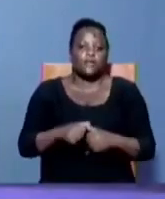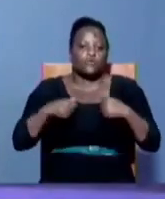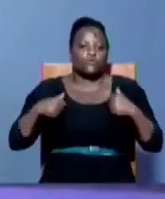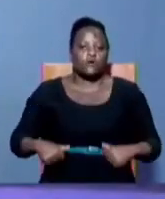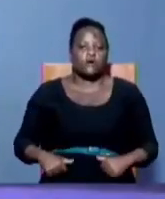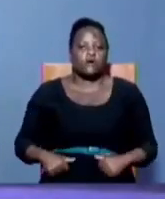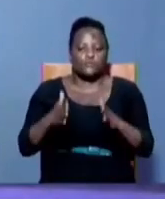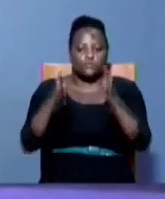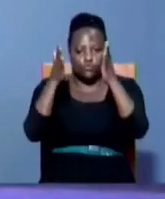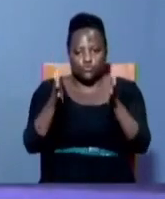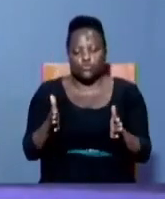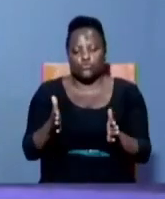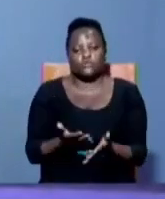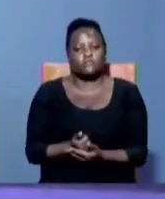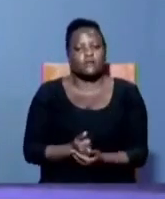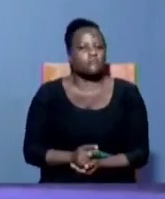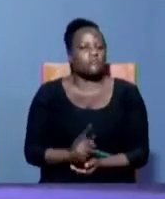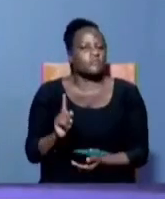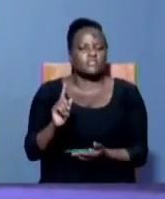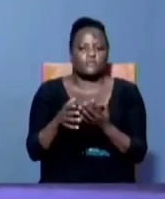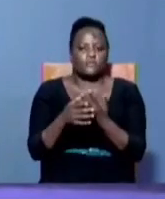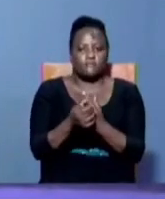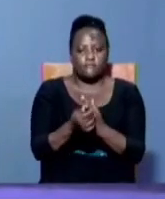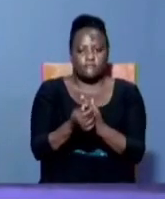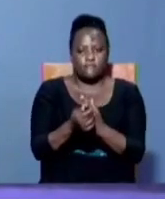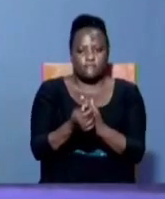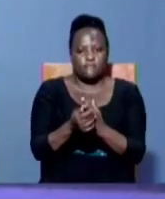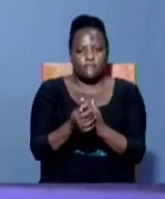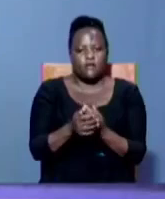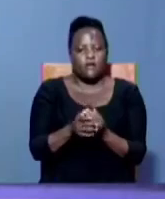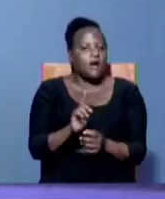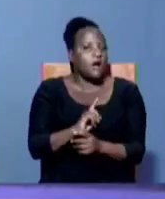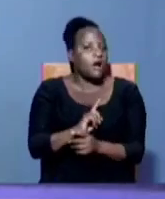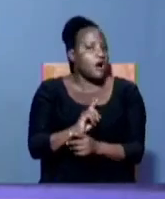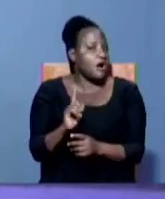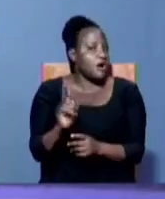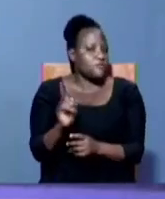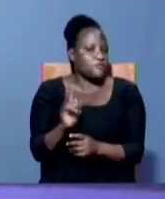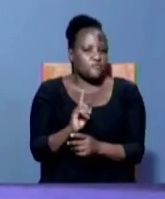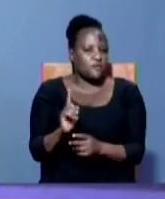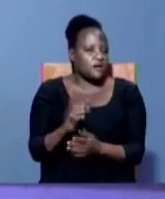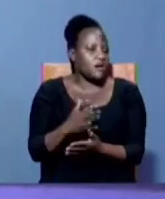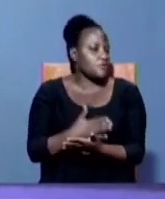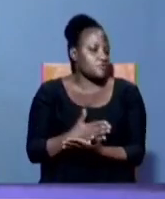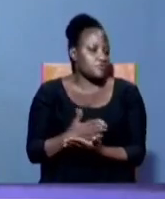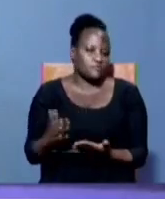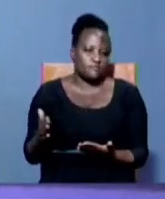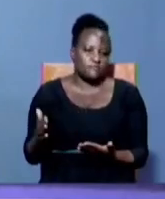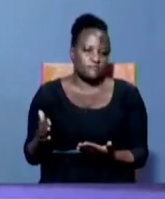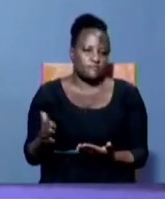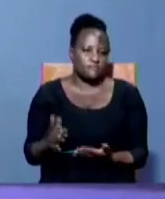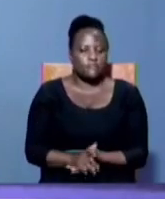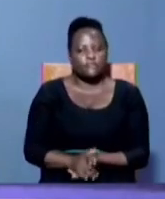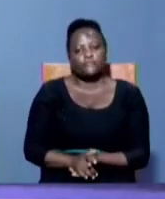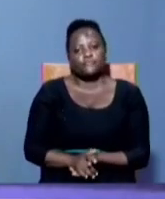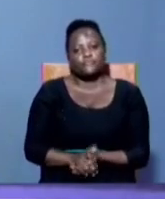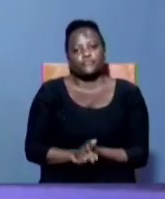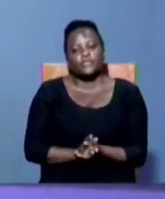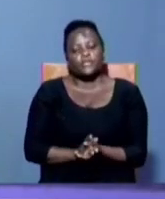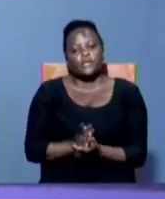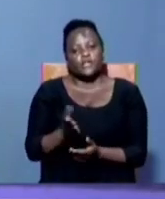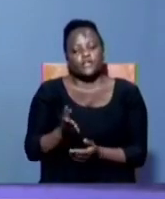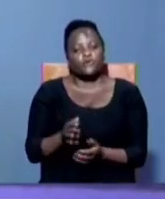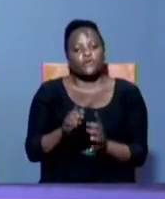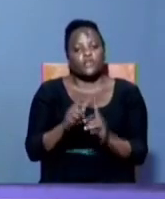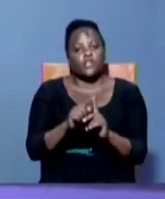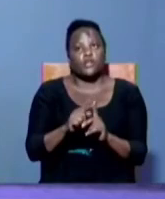kwa sababu pasipo damu hakuna ondoleo. Pasipo damu hakuna ondoleo, hilo ni